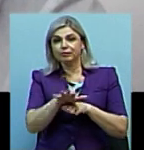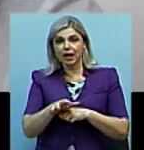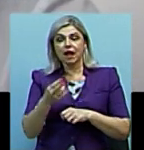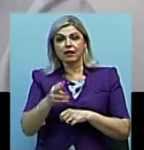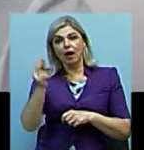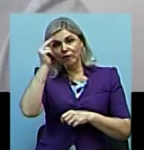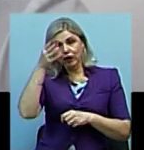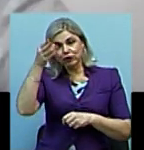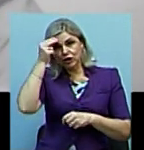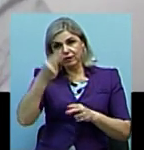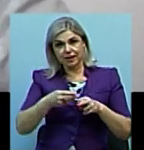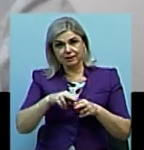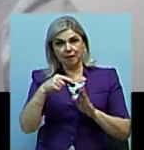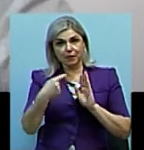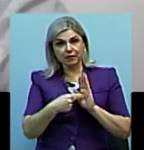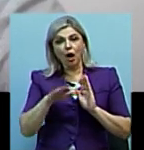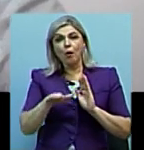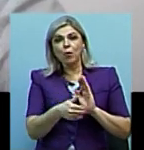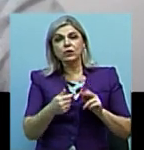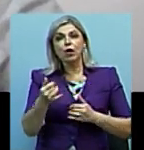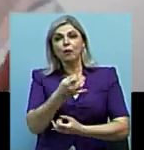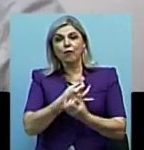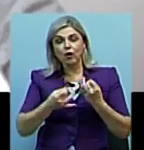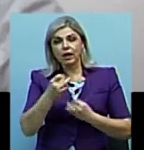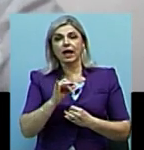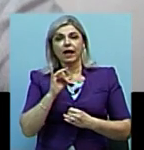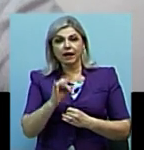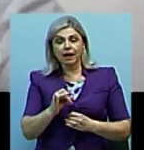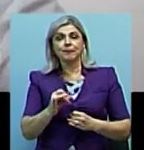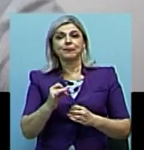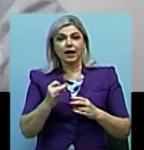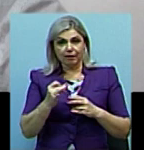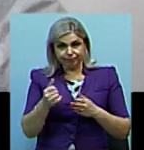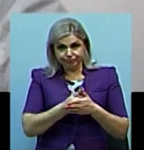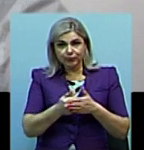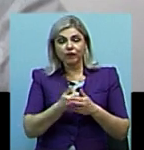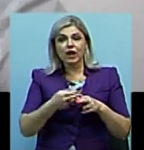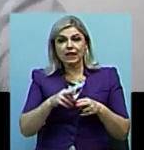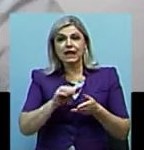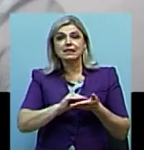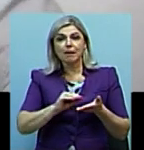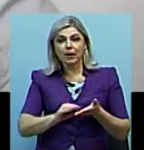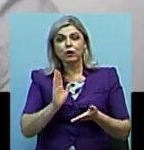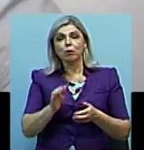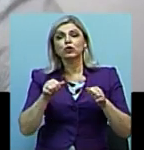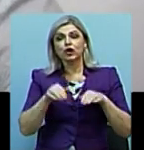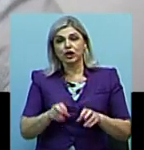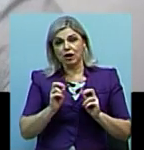питання. І в подальшому, після обговорення і бомбардування цієї доповідної записки, ми приймемо рішення, як нам діяти